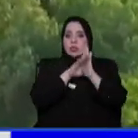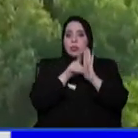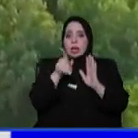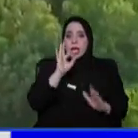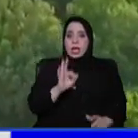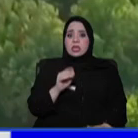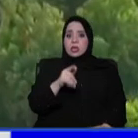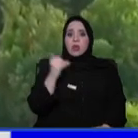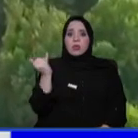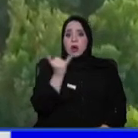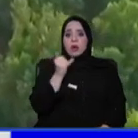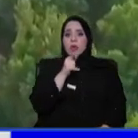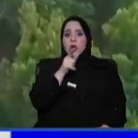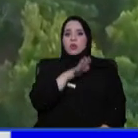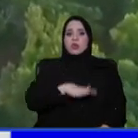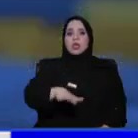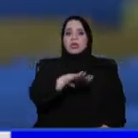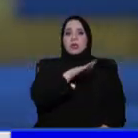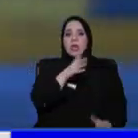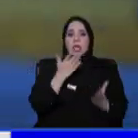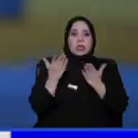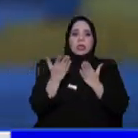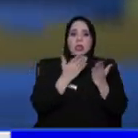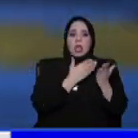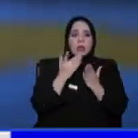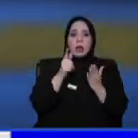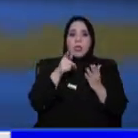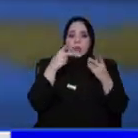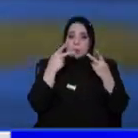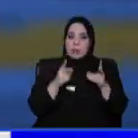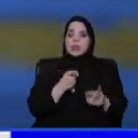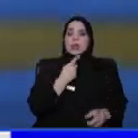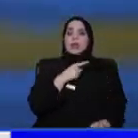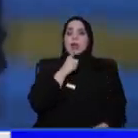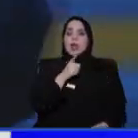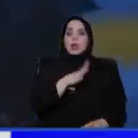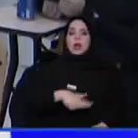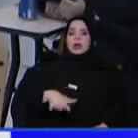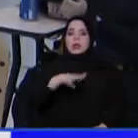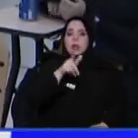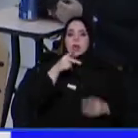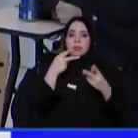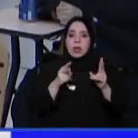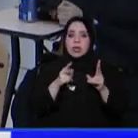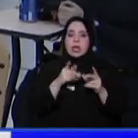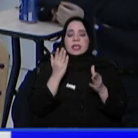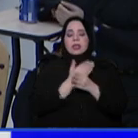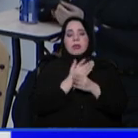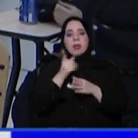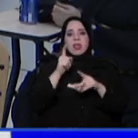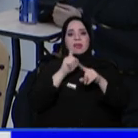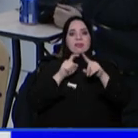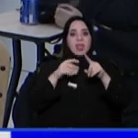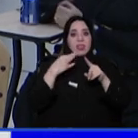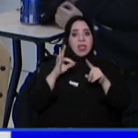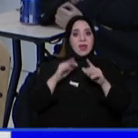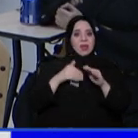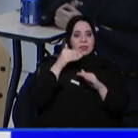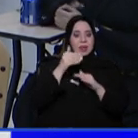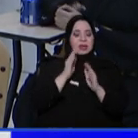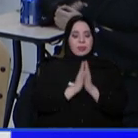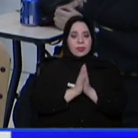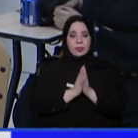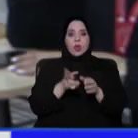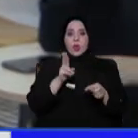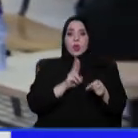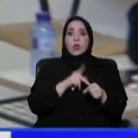الاستيعابيه للبرامج مؤكدا اتاحه الفرصه امام جميع الطلبه على حد سواء للحصول على رغباتهم بحسب